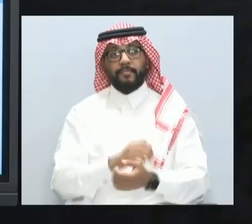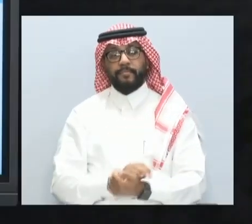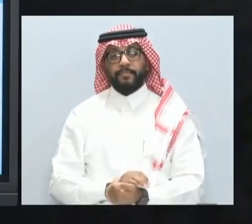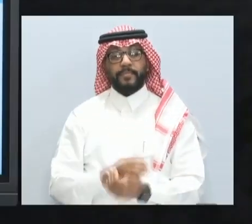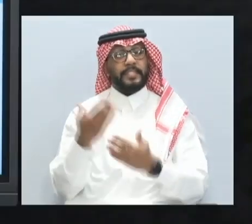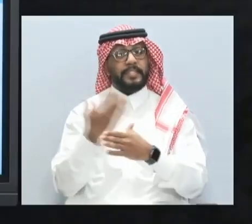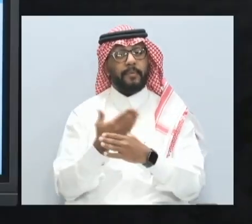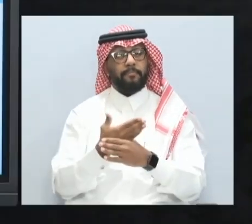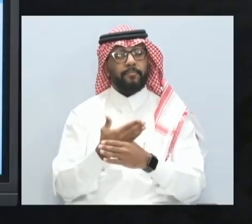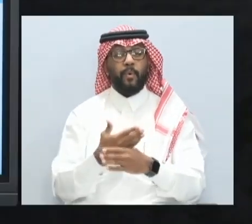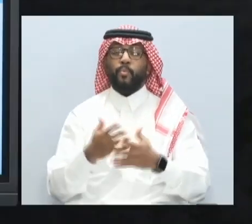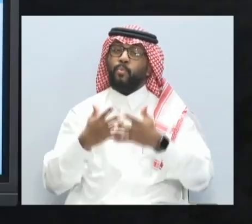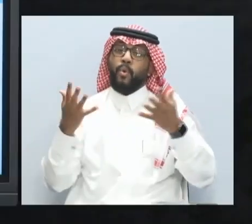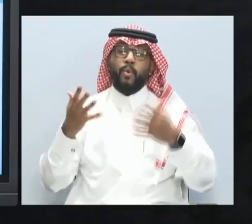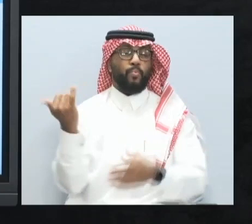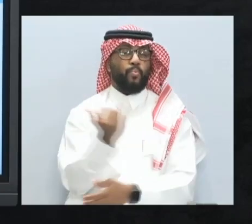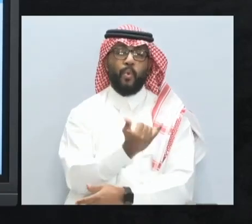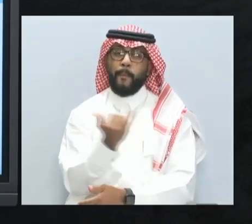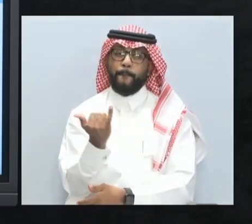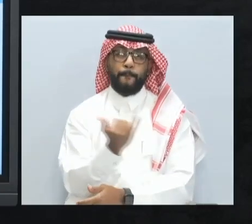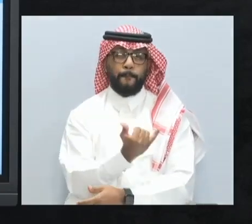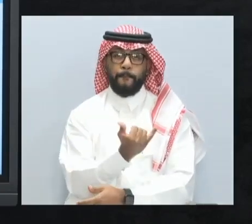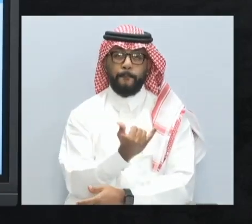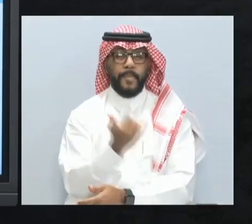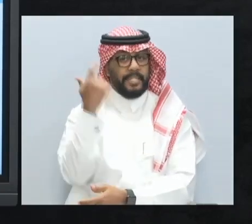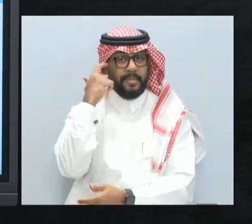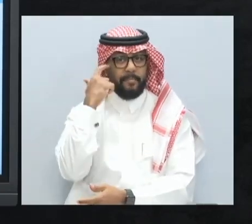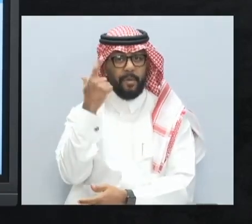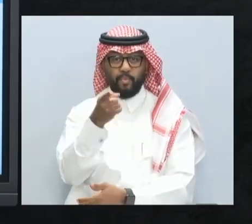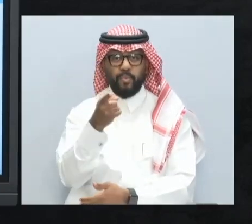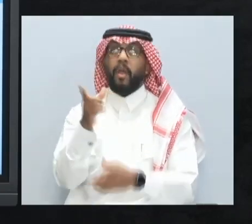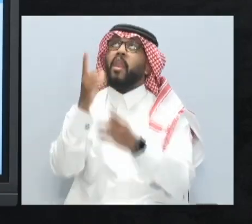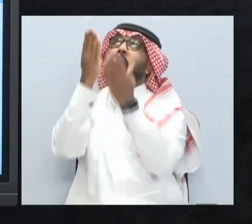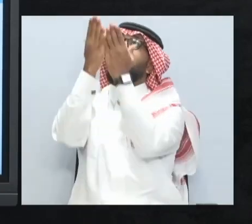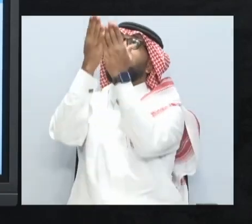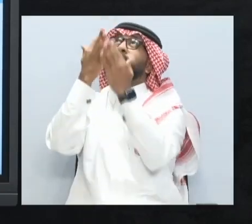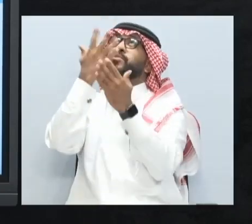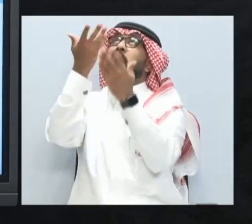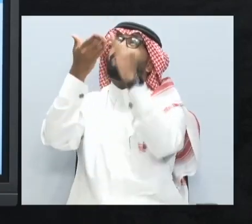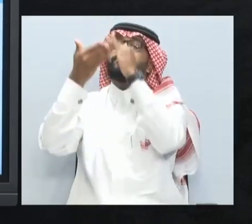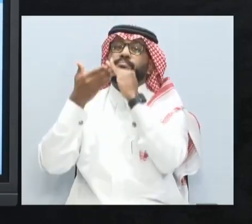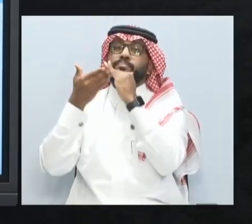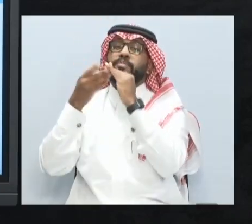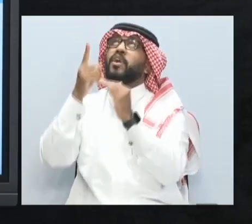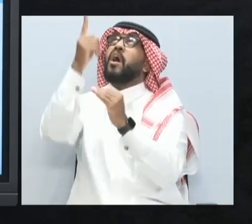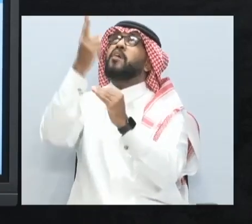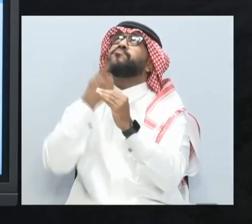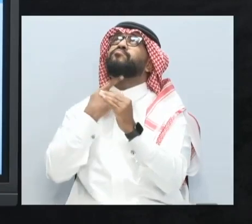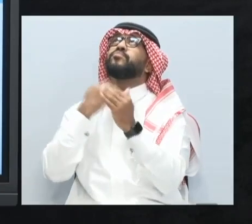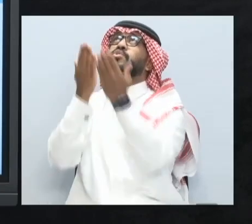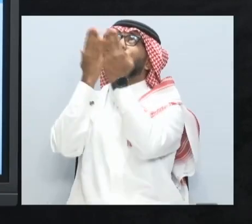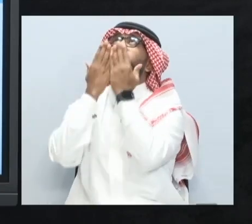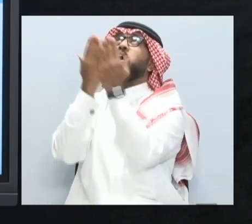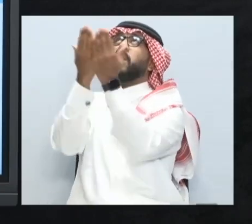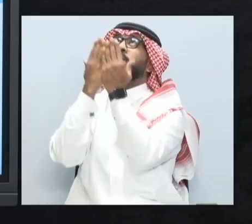وهذا من اقوى الاشياء العمليه اخواني التي تقيك من الشياطين من السحره كثير من الناس يهم